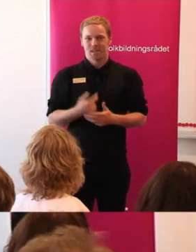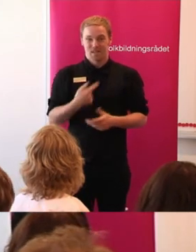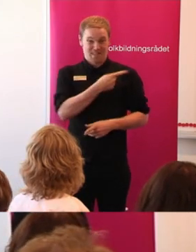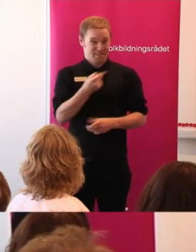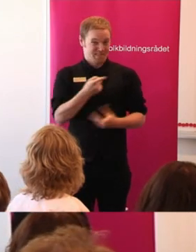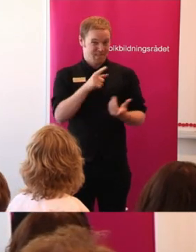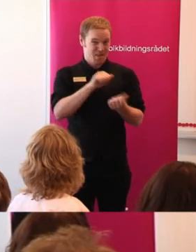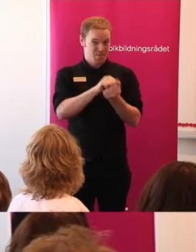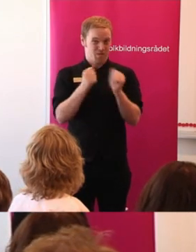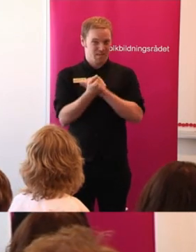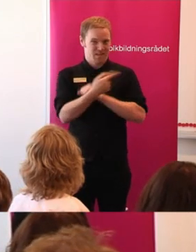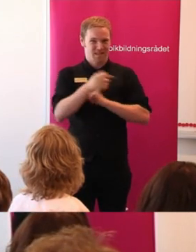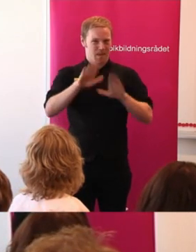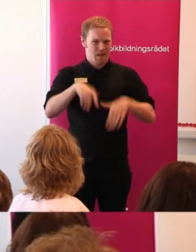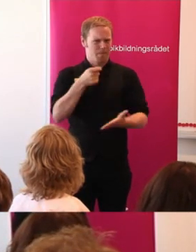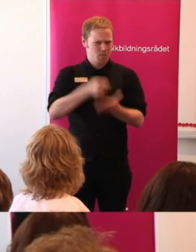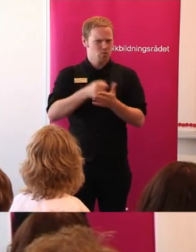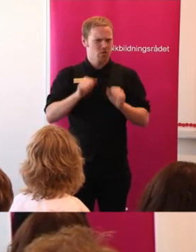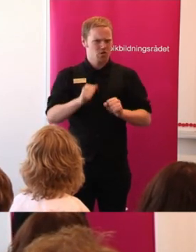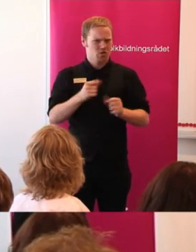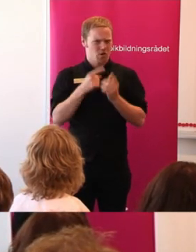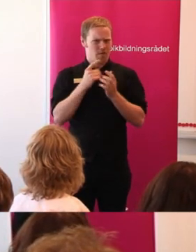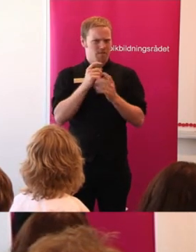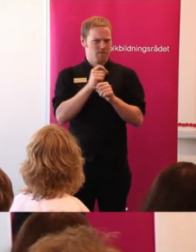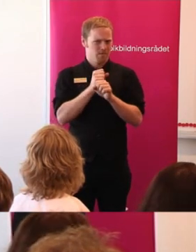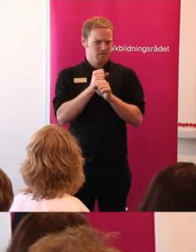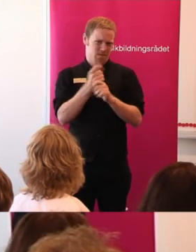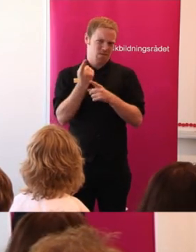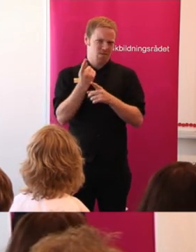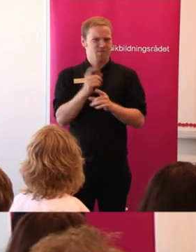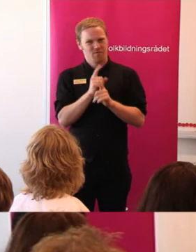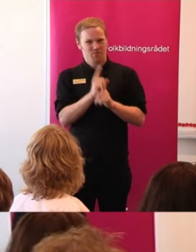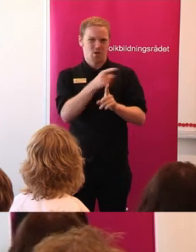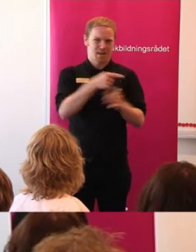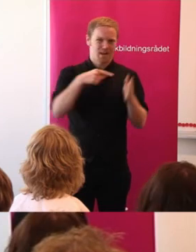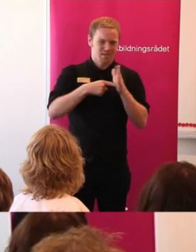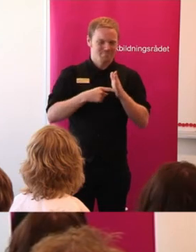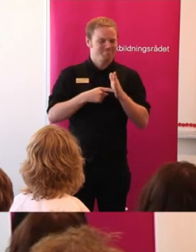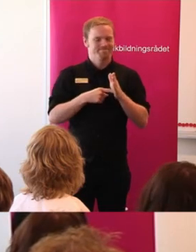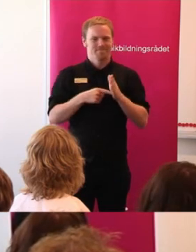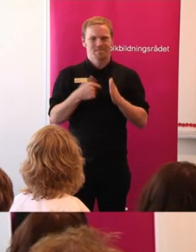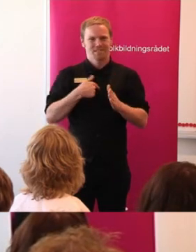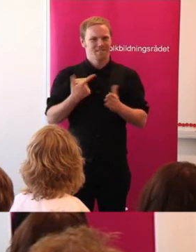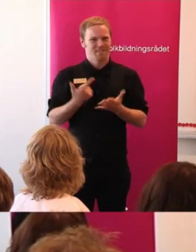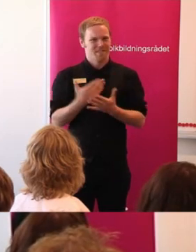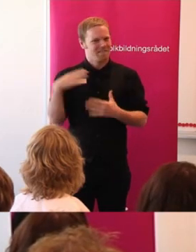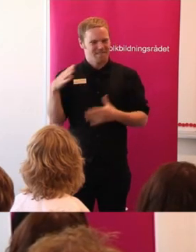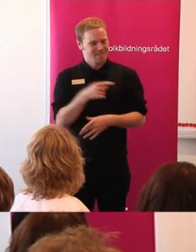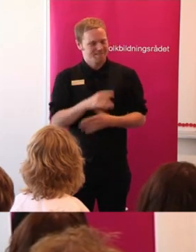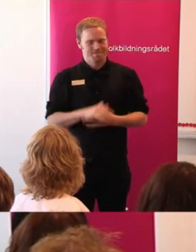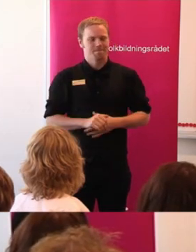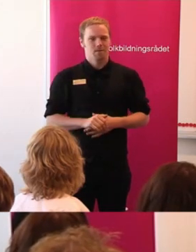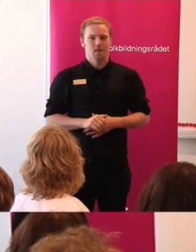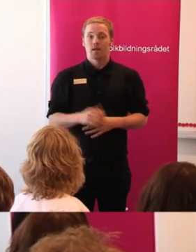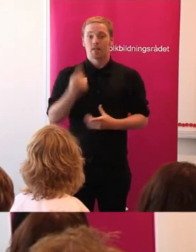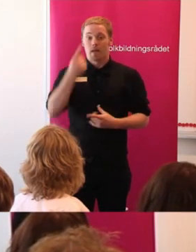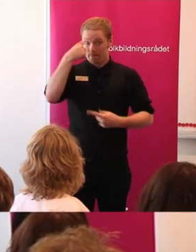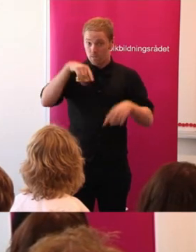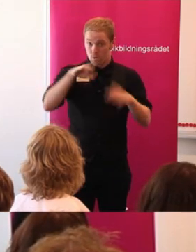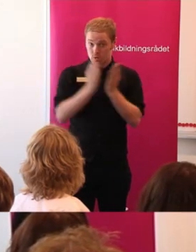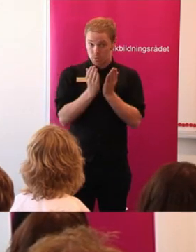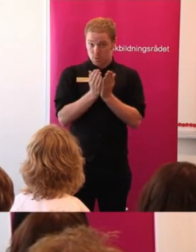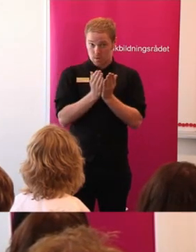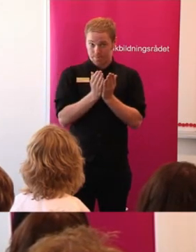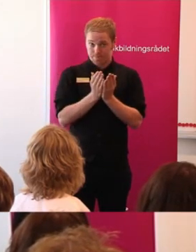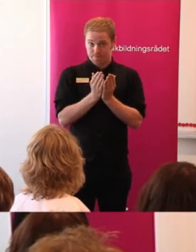att det ska vara lagen om offentlig upphandling. Så att det där, den där tar jag inte, den bollen. Däremot så är det så att med folkhögskolan, jag vill bara, det går att